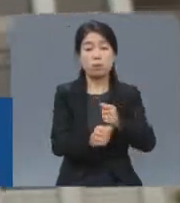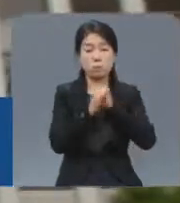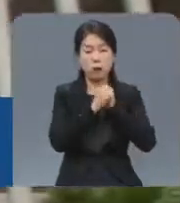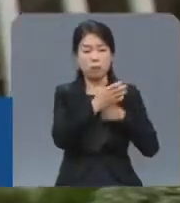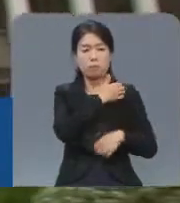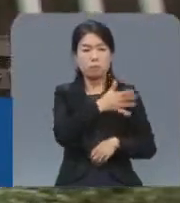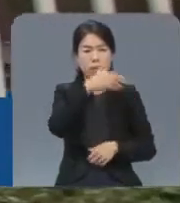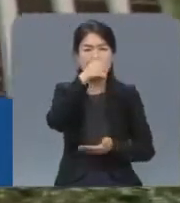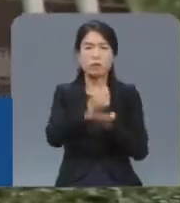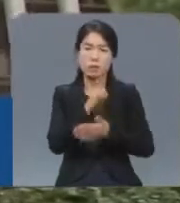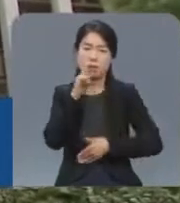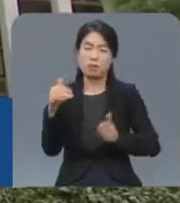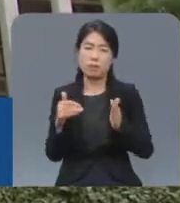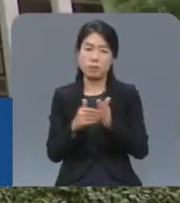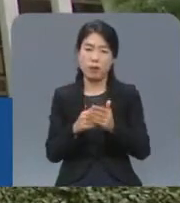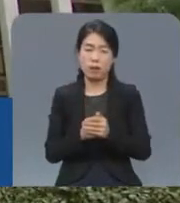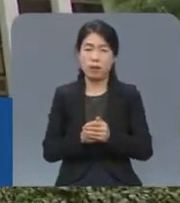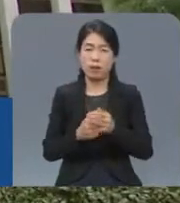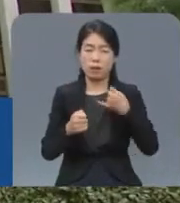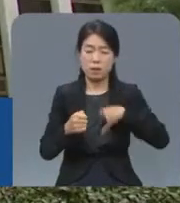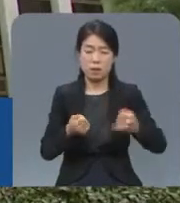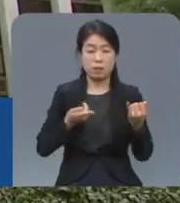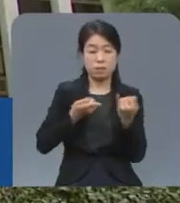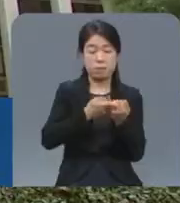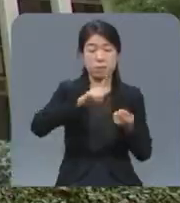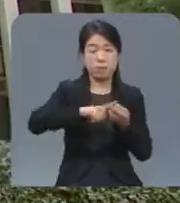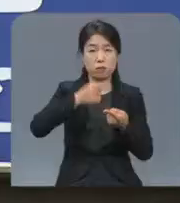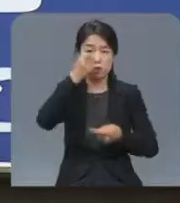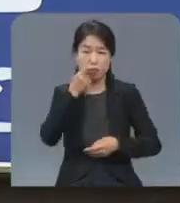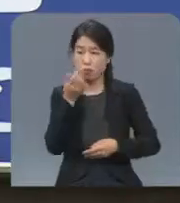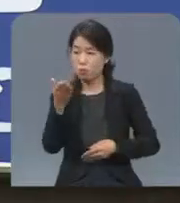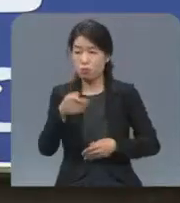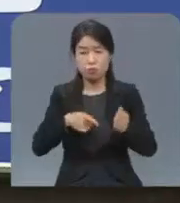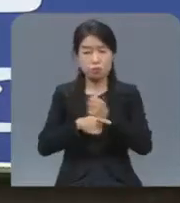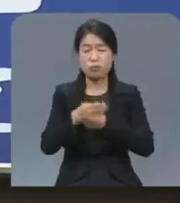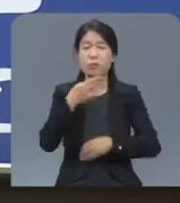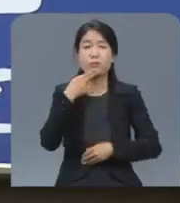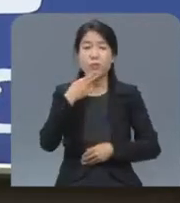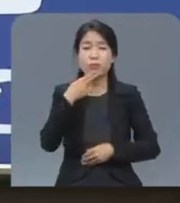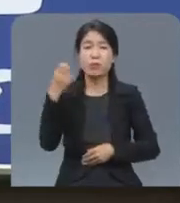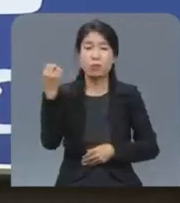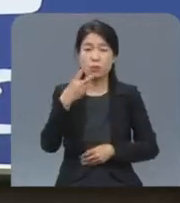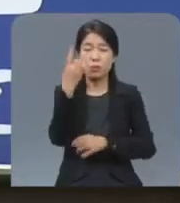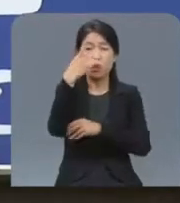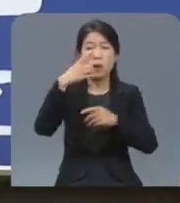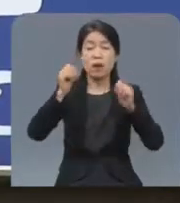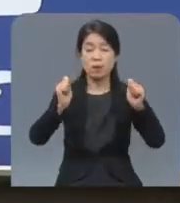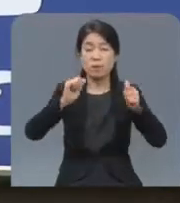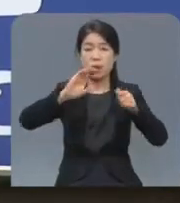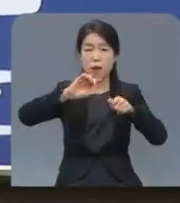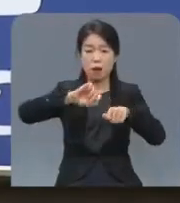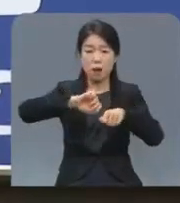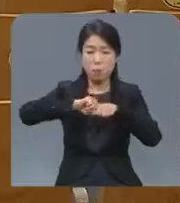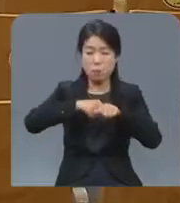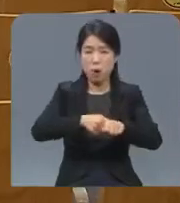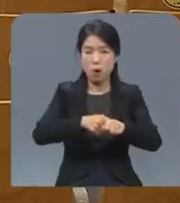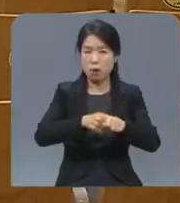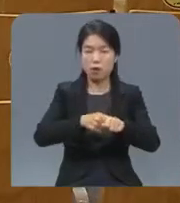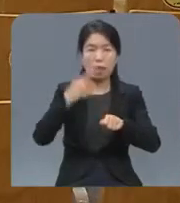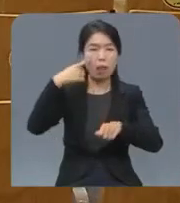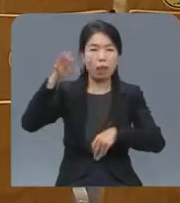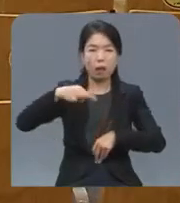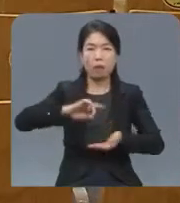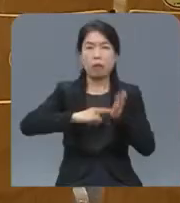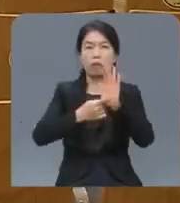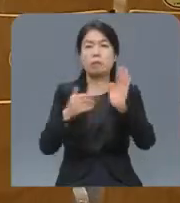기소됐습니다 재판부는 자녀 사례 등에 있어서 참작할 부분이 있다고 보기 어렵고 원심의 형이 너무 가볍다 고 판시